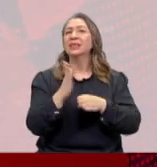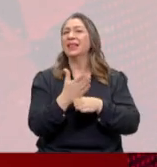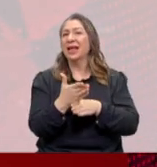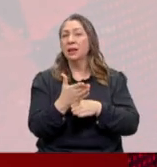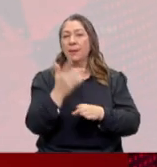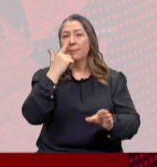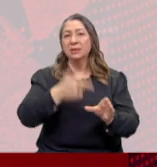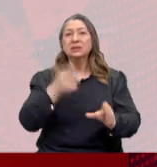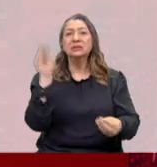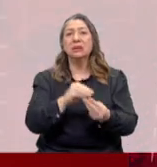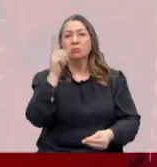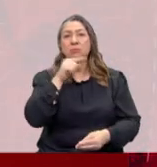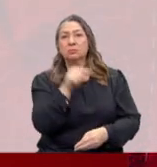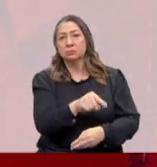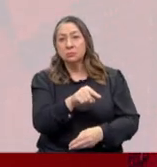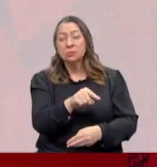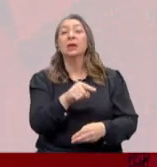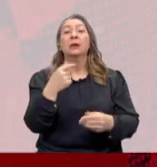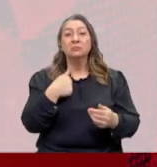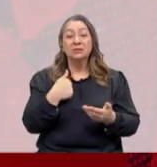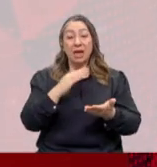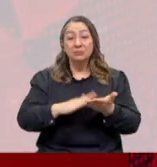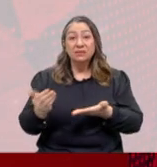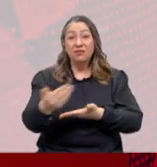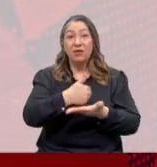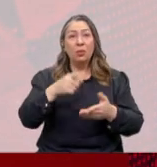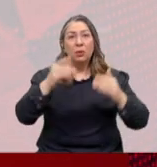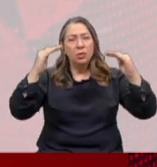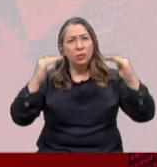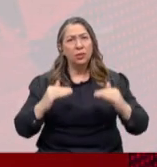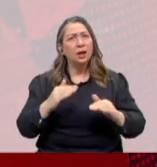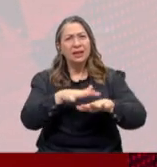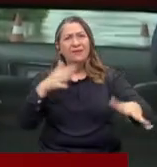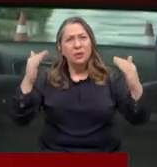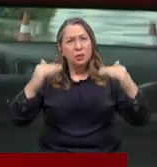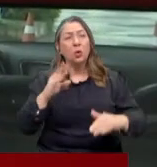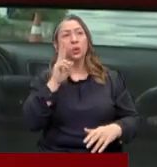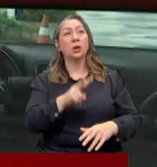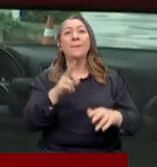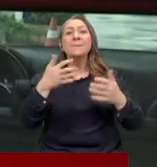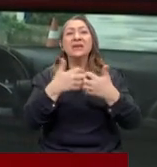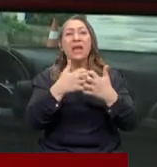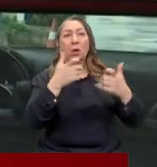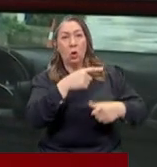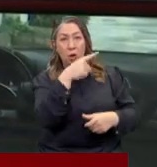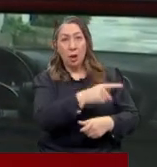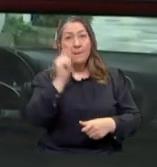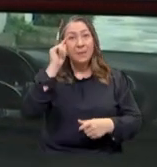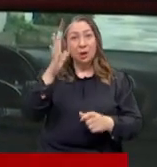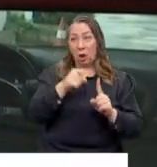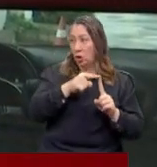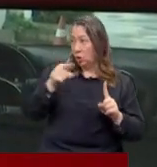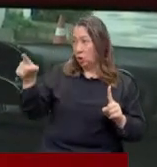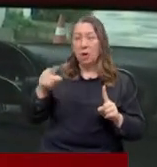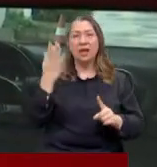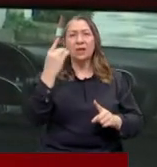nedeni akaryakıta yapılan zamlar, bizim elimizdeki verilerde bu düşüşü gösteriyor. Mecidiyeköy'den Bakırköy'e